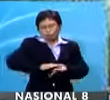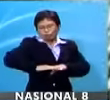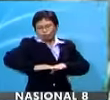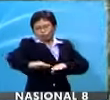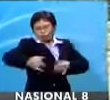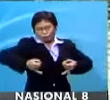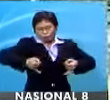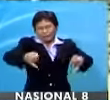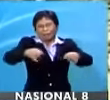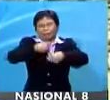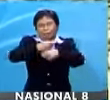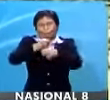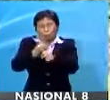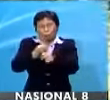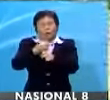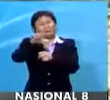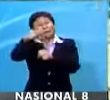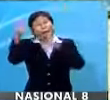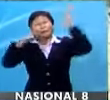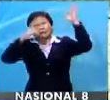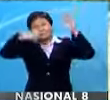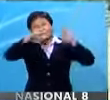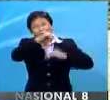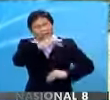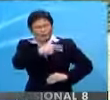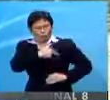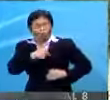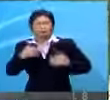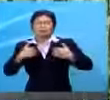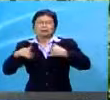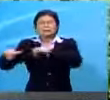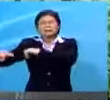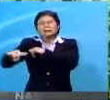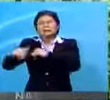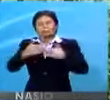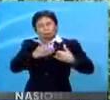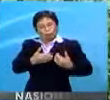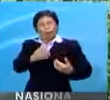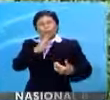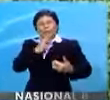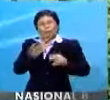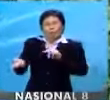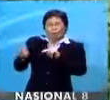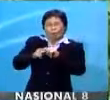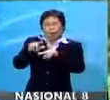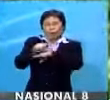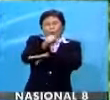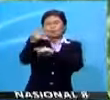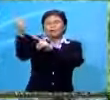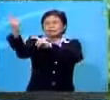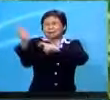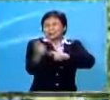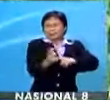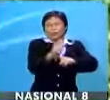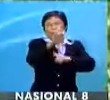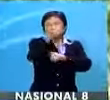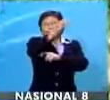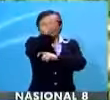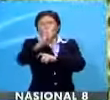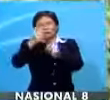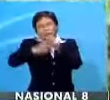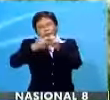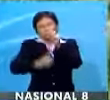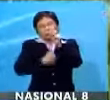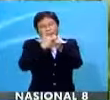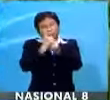tersebut selain Malaysia Thailand dan Indonesia turut sama menyatakan komitmen untuk meningkatkan penggunaan getah pada kadar 10% setiap